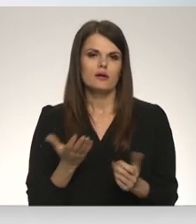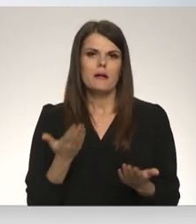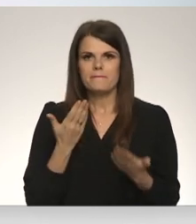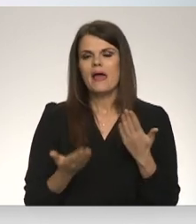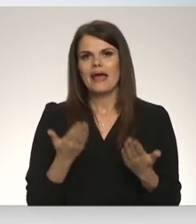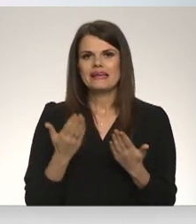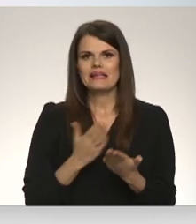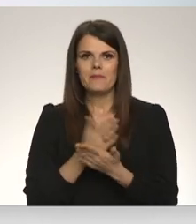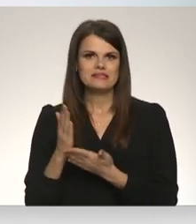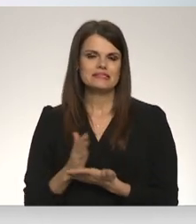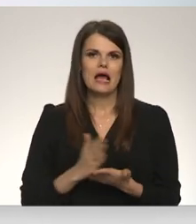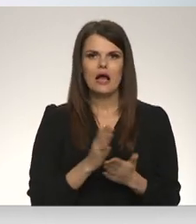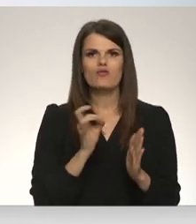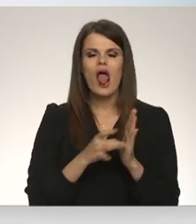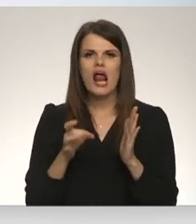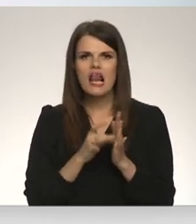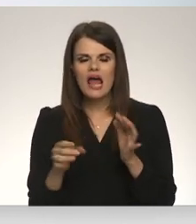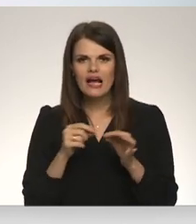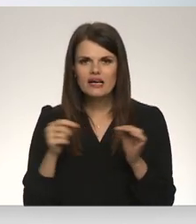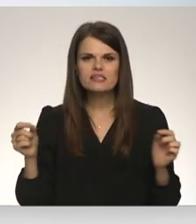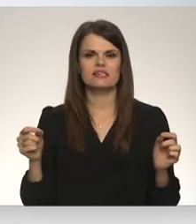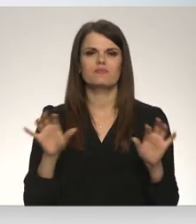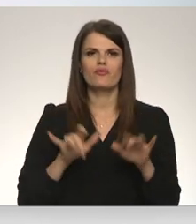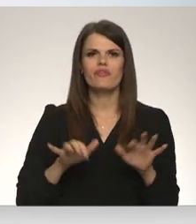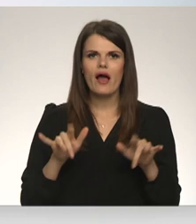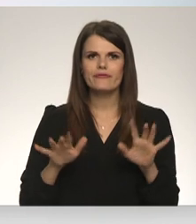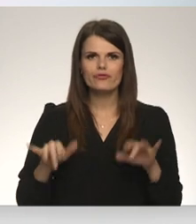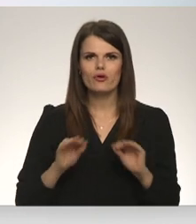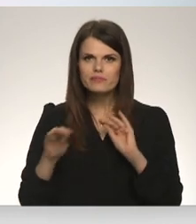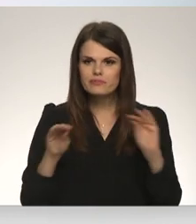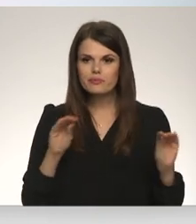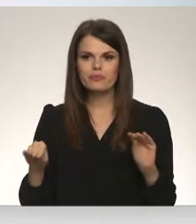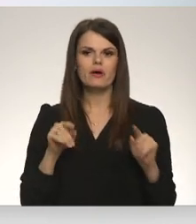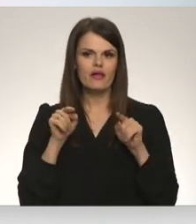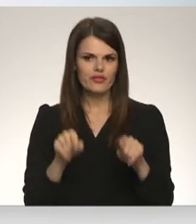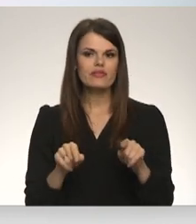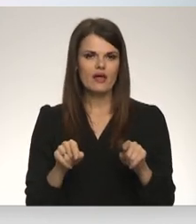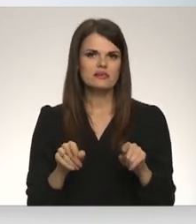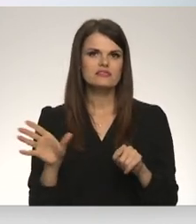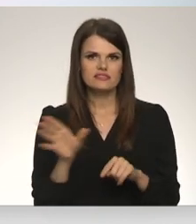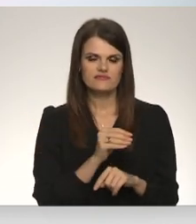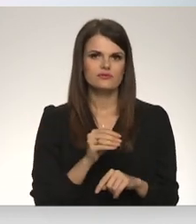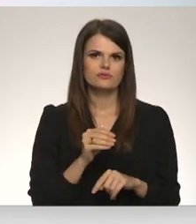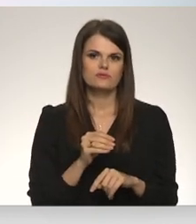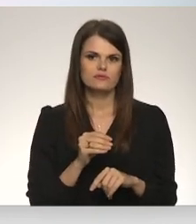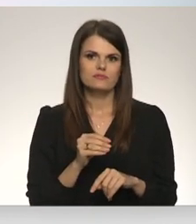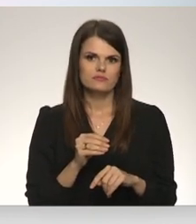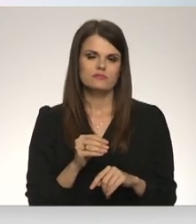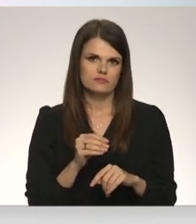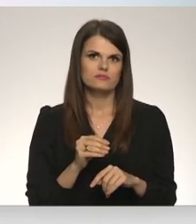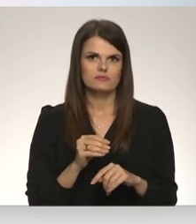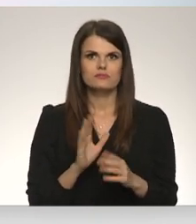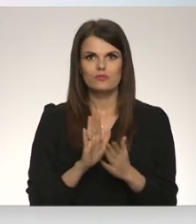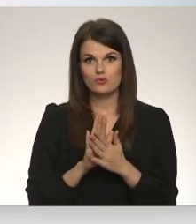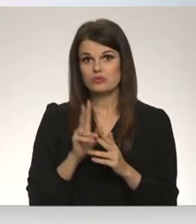Mēģinām sakopt elektrības tīklus, datoru tīklus, tas viss ir jau ļoti labi uz teiksim tā,